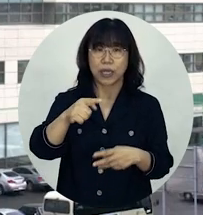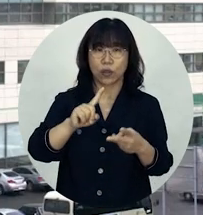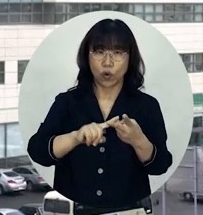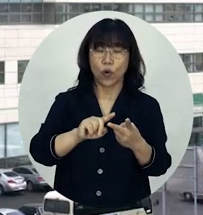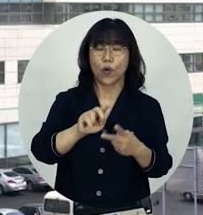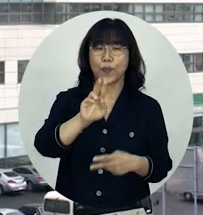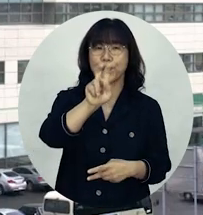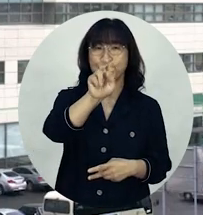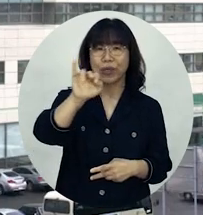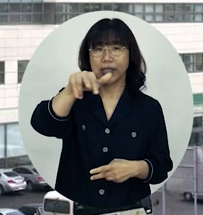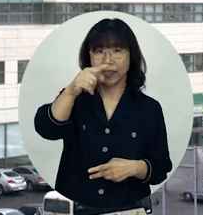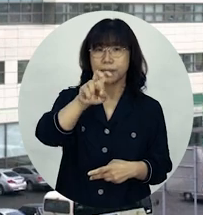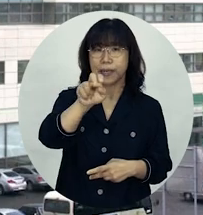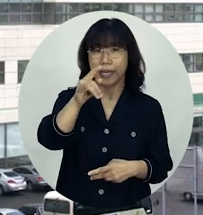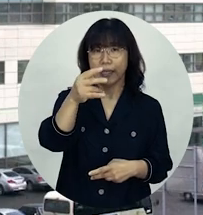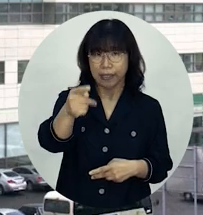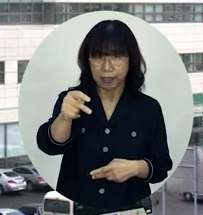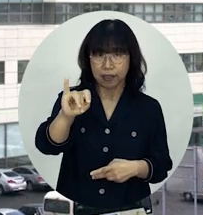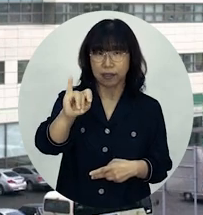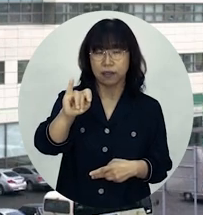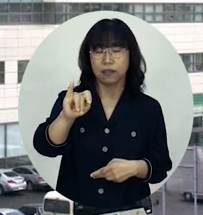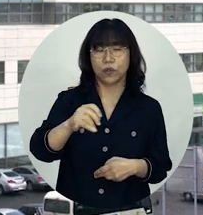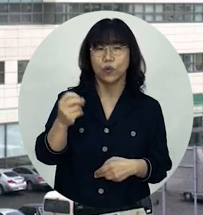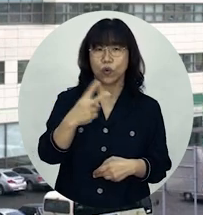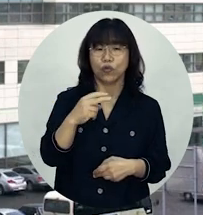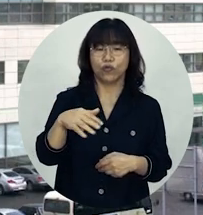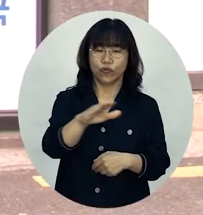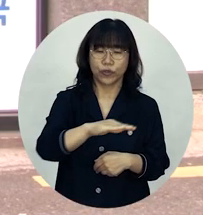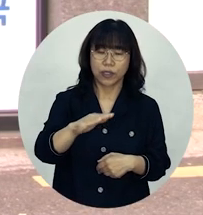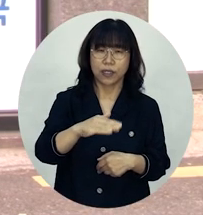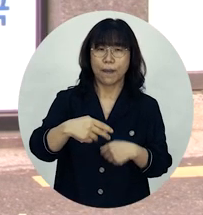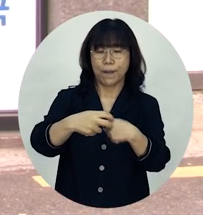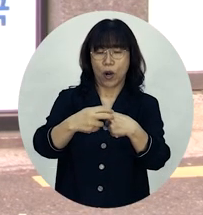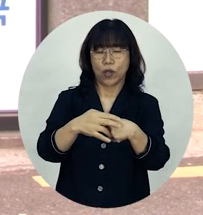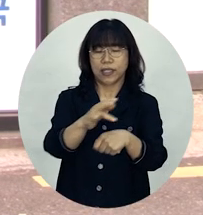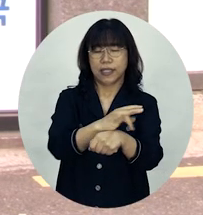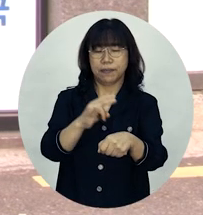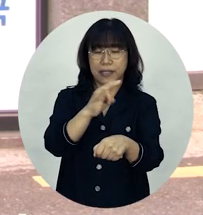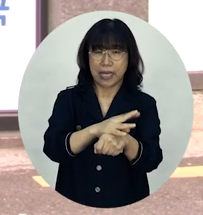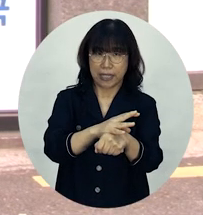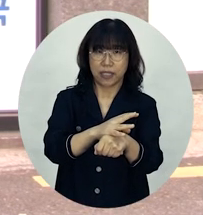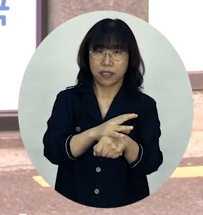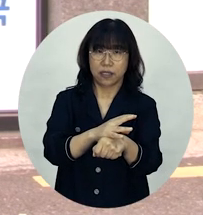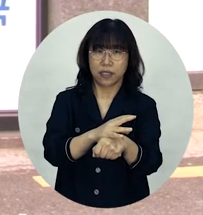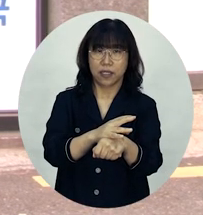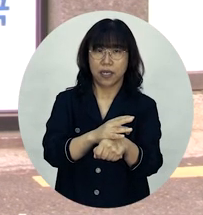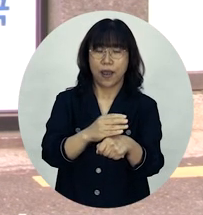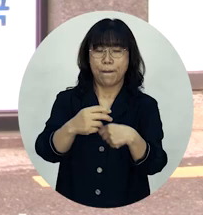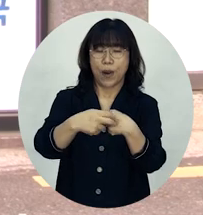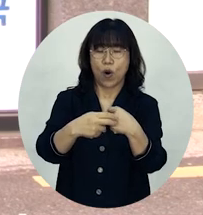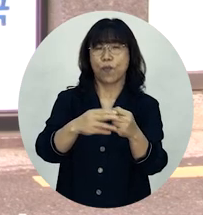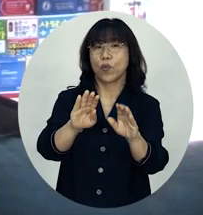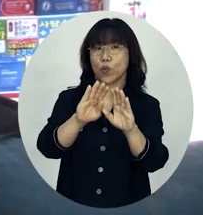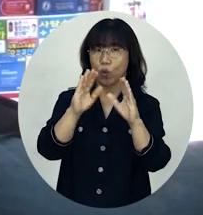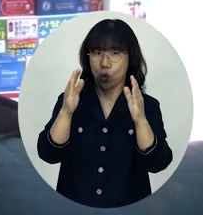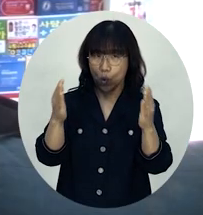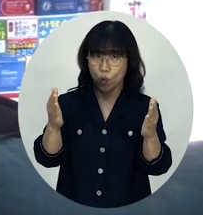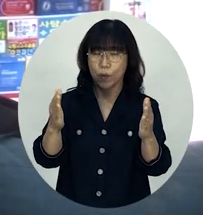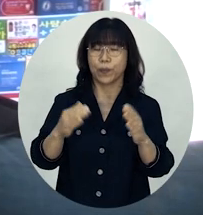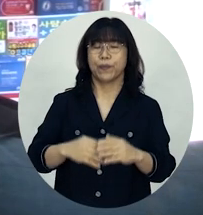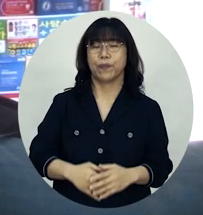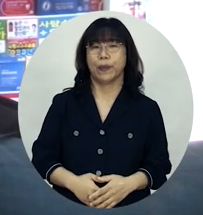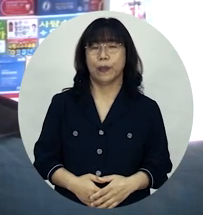우리들병원 은 24시간 응급실을 운영하며 의료기관과 약국은 날짜별로 지정해 배상 진료를